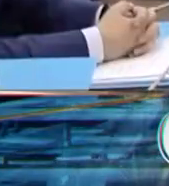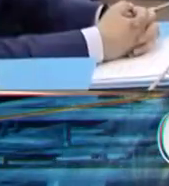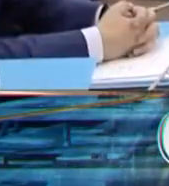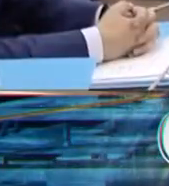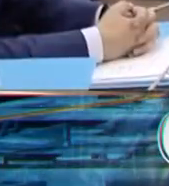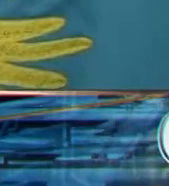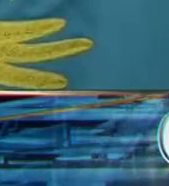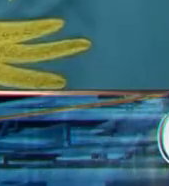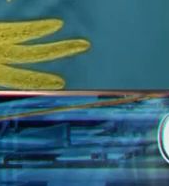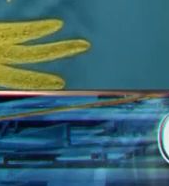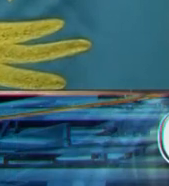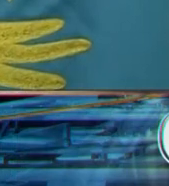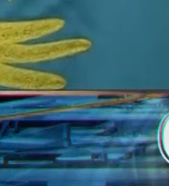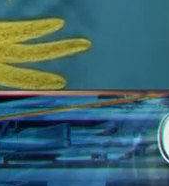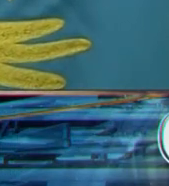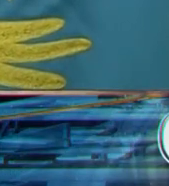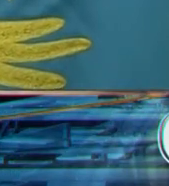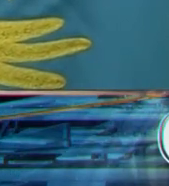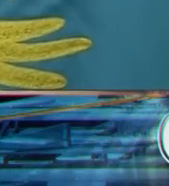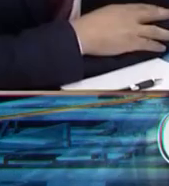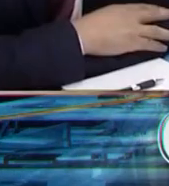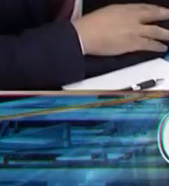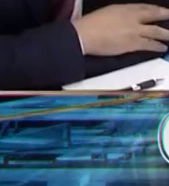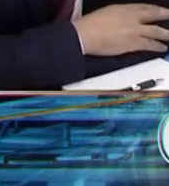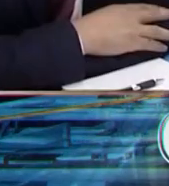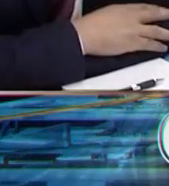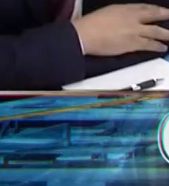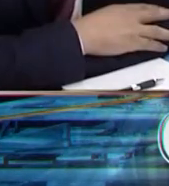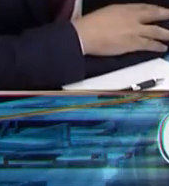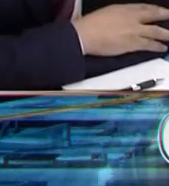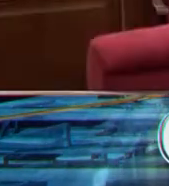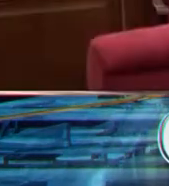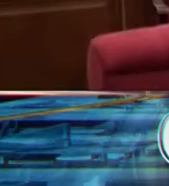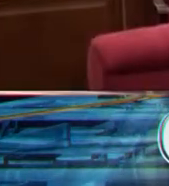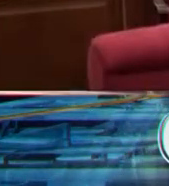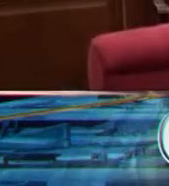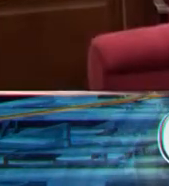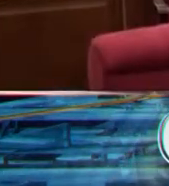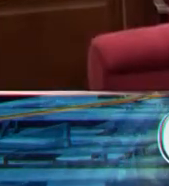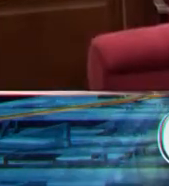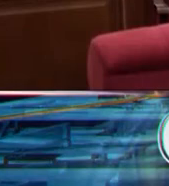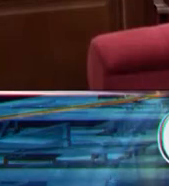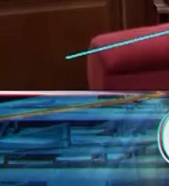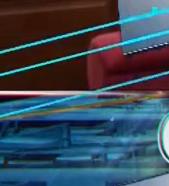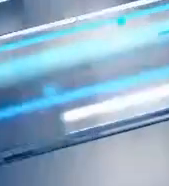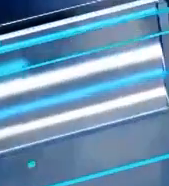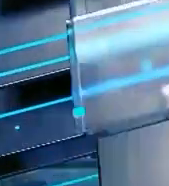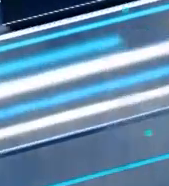Поручение к исполнению. В Казахстане приступили к выполнению поручения главы государства по разработке антикризисного плана действий.